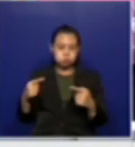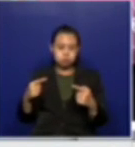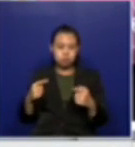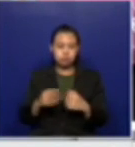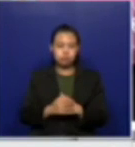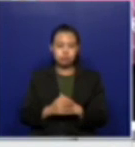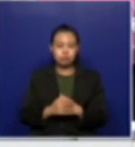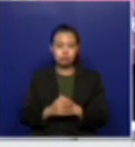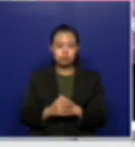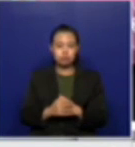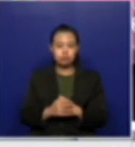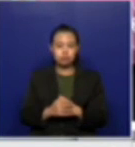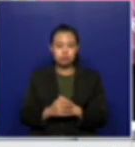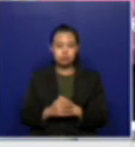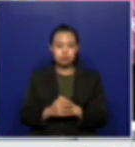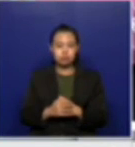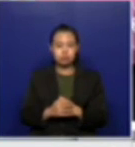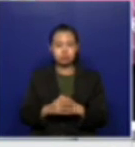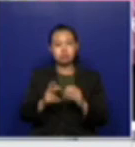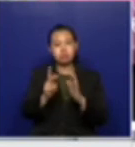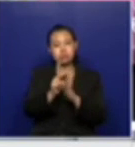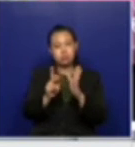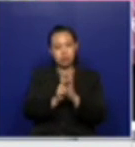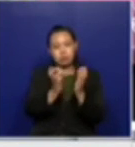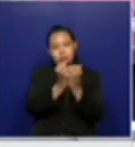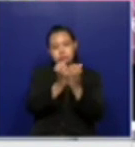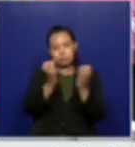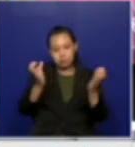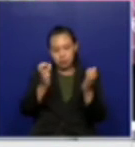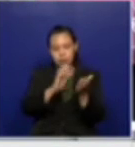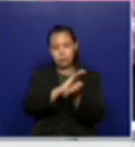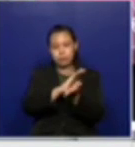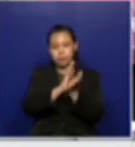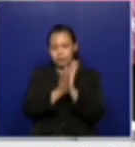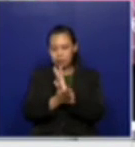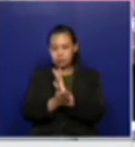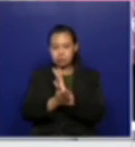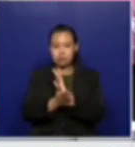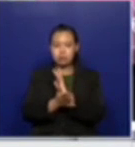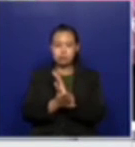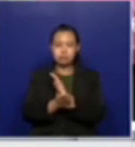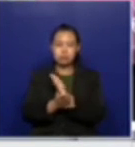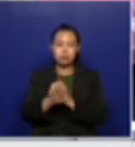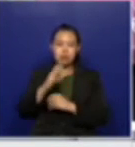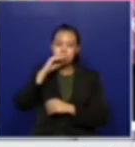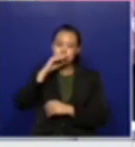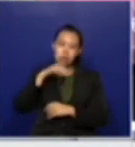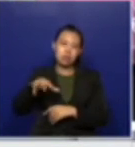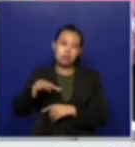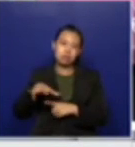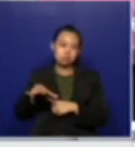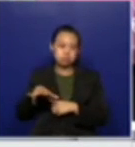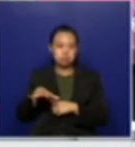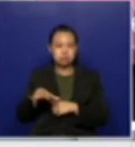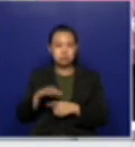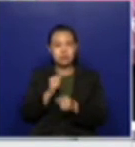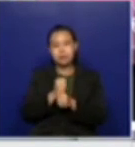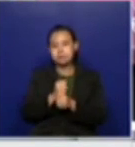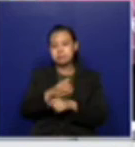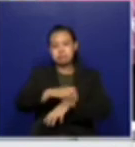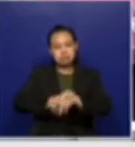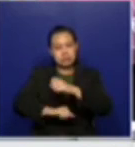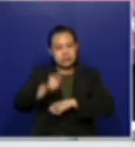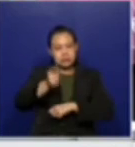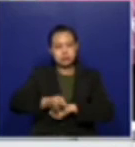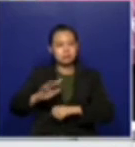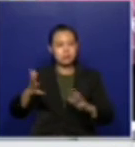ที่เรียกว่าวิกฤตรัฐธรรมนูญการปฏิรูปที่ท่านพูดนั้นเป็นเพียงลมปากท่านประธานครับท่านนายกรัฐม